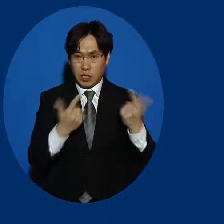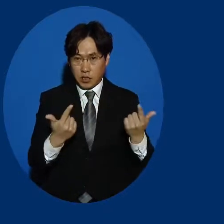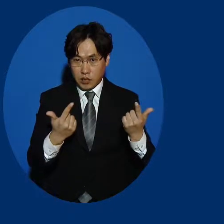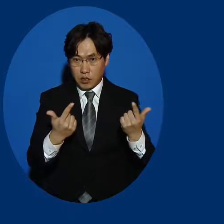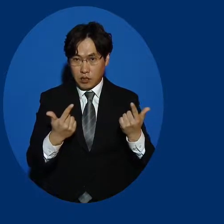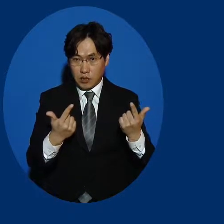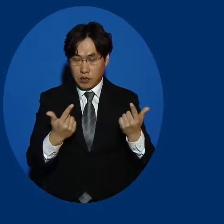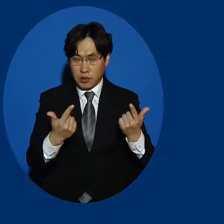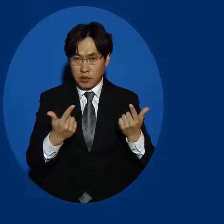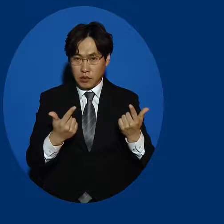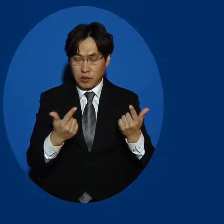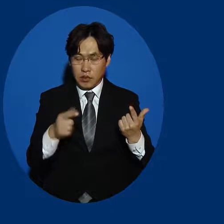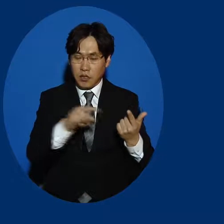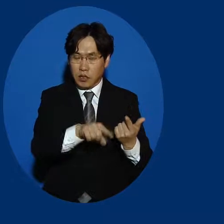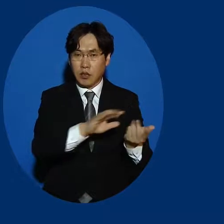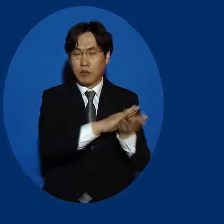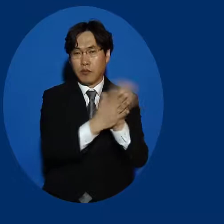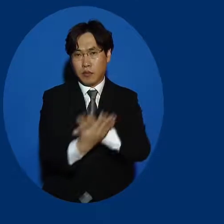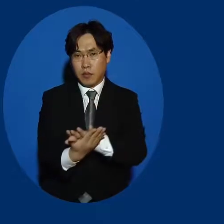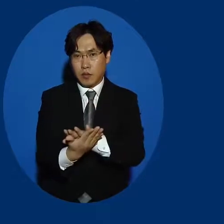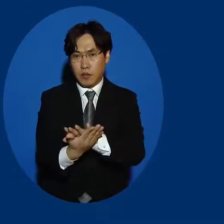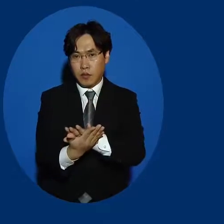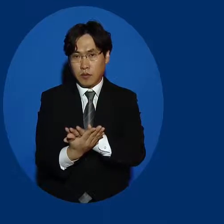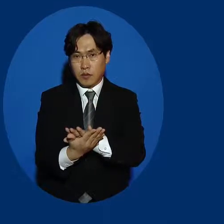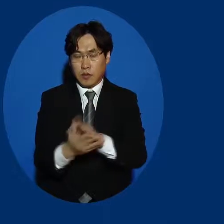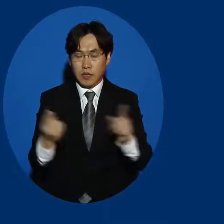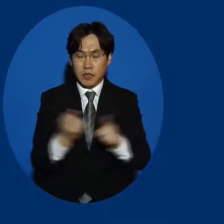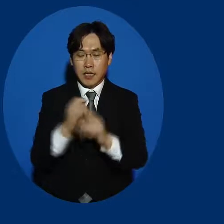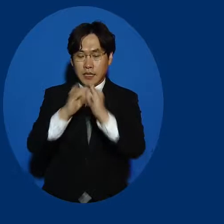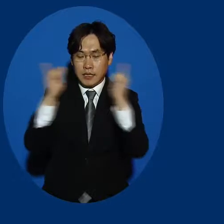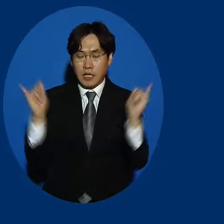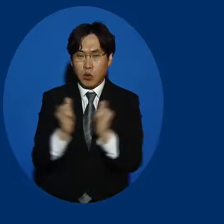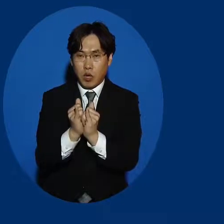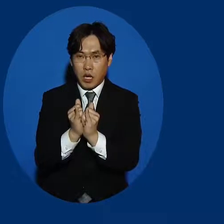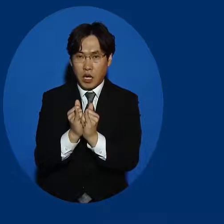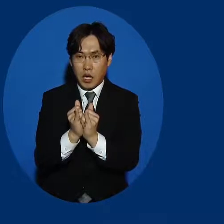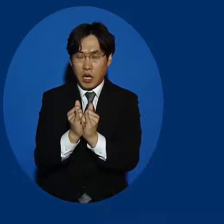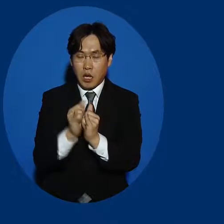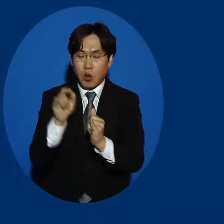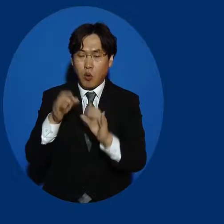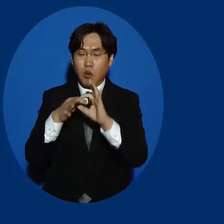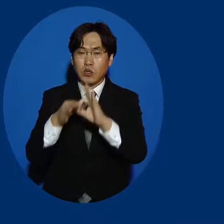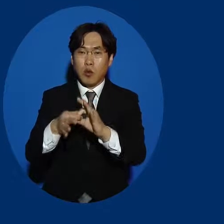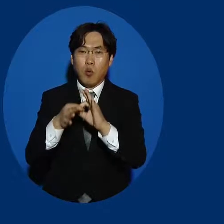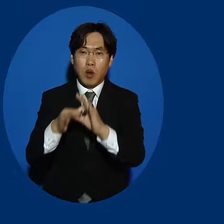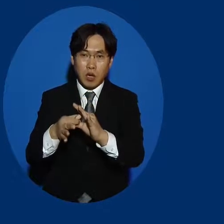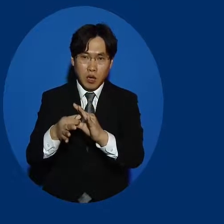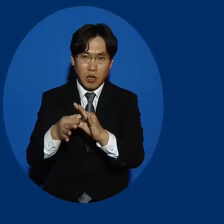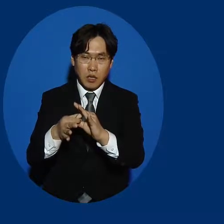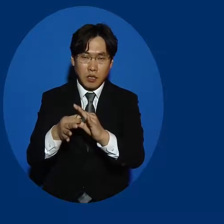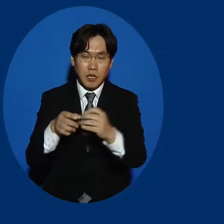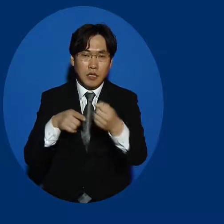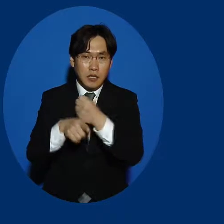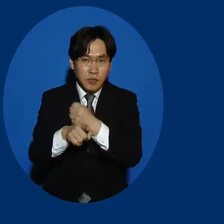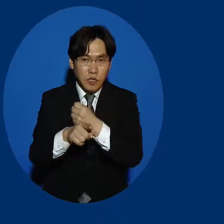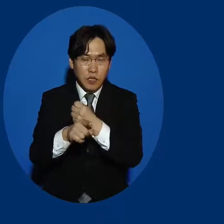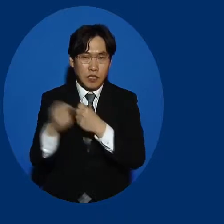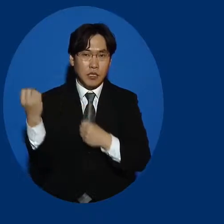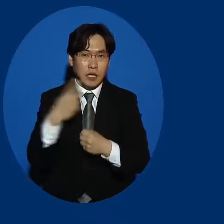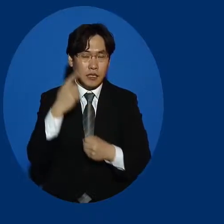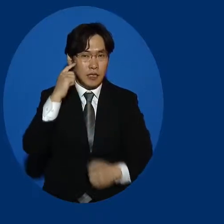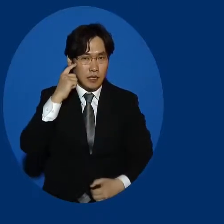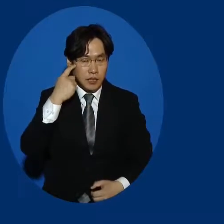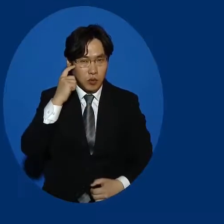어떤 개념에서 사회적인 분리의 개념에서 우리가 좀 더 접근할 필요가